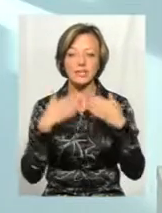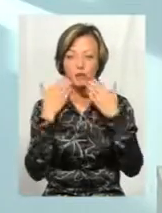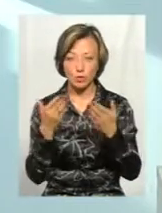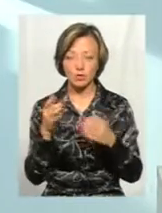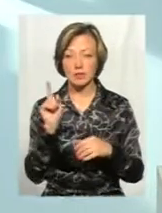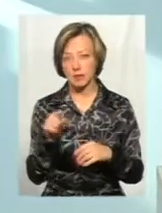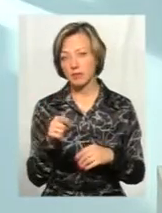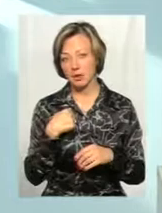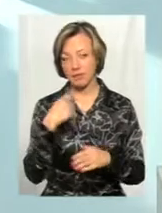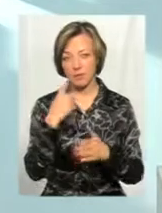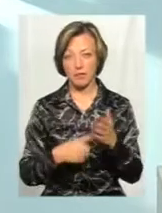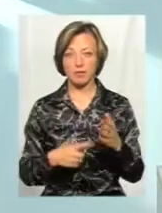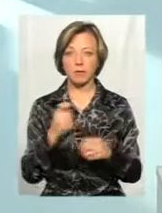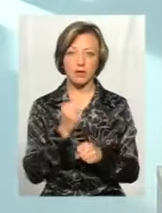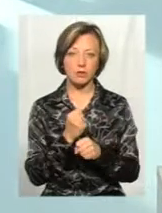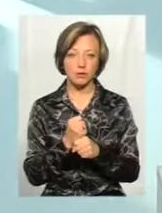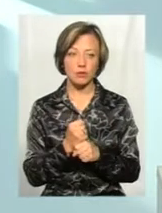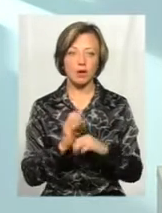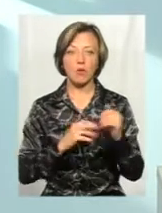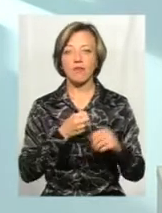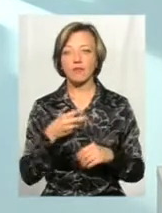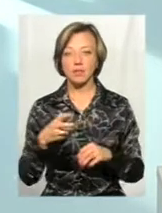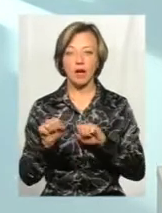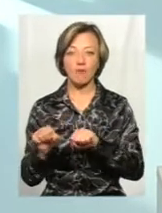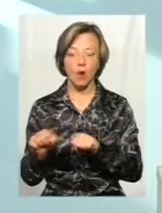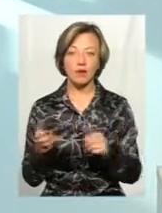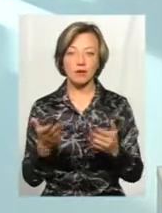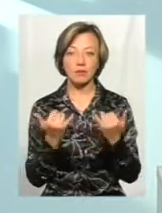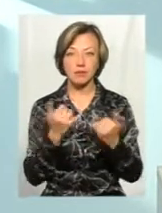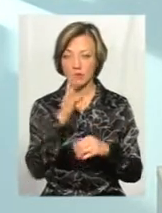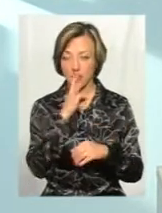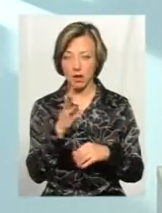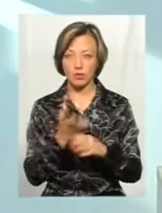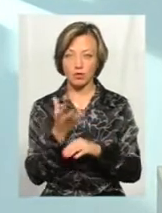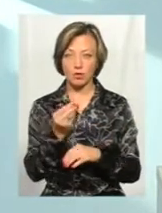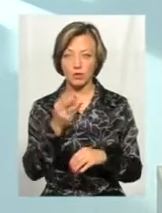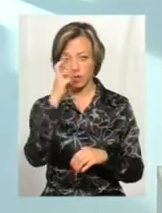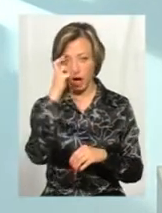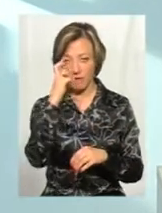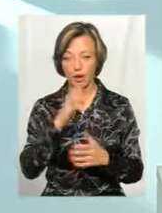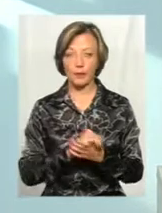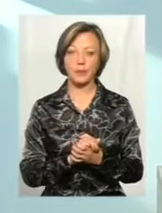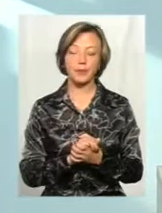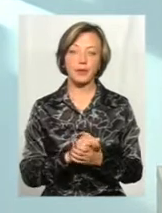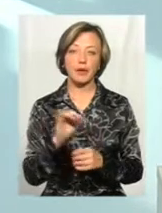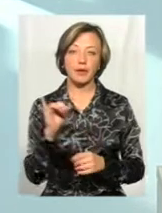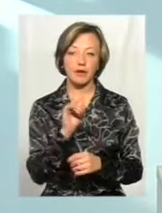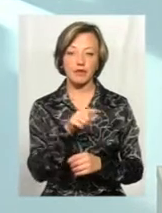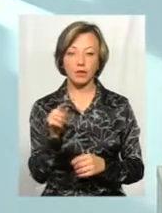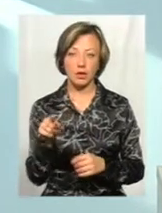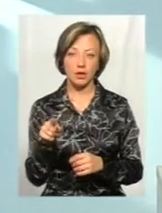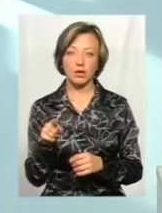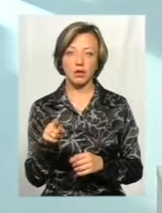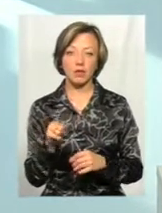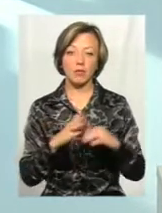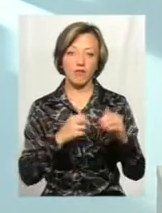Там, я вас переконую, працюють професійні адвокати, яким заробітну плату платить держава, і вони абсолютно